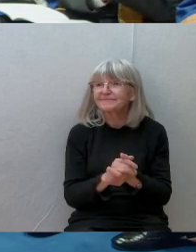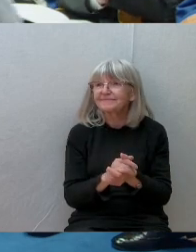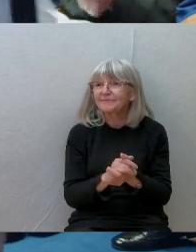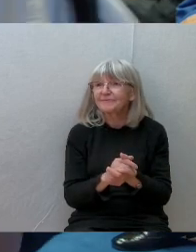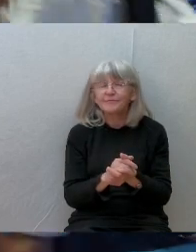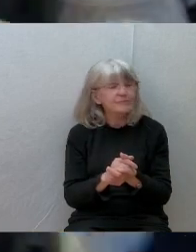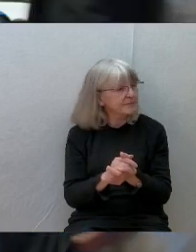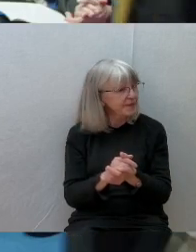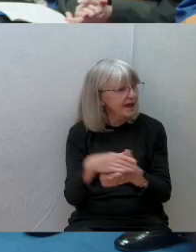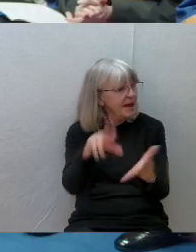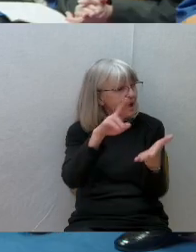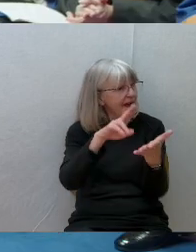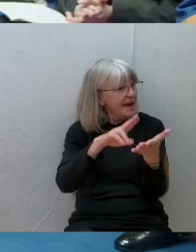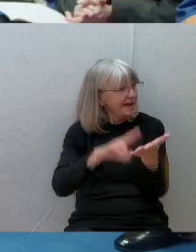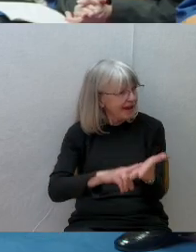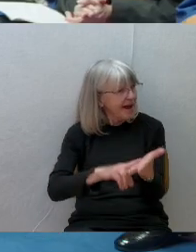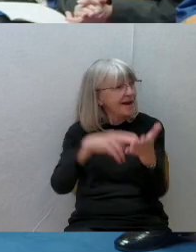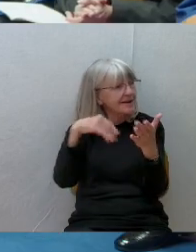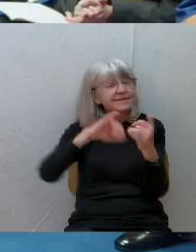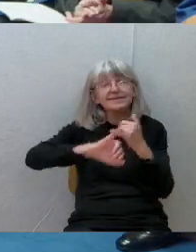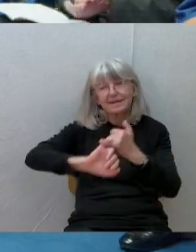Neha Seti.